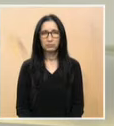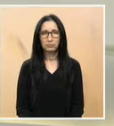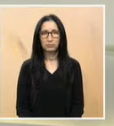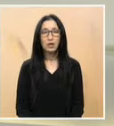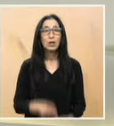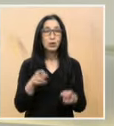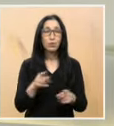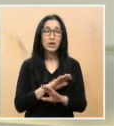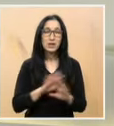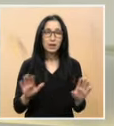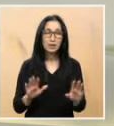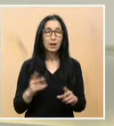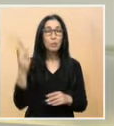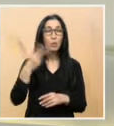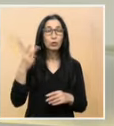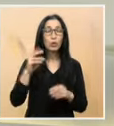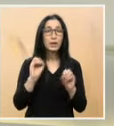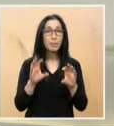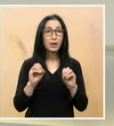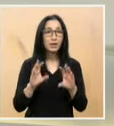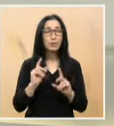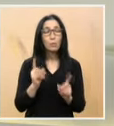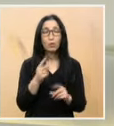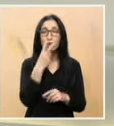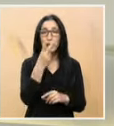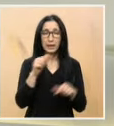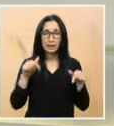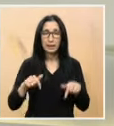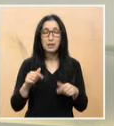С това се разделяме. Повторение на предаването можете да гледате